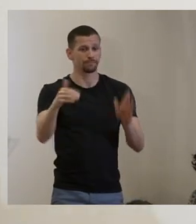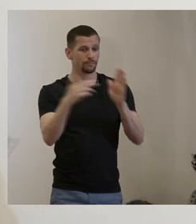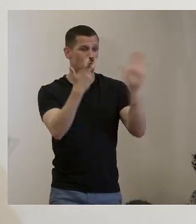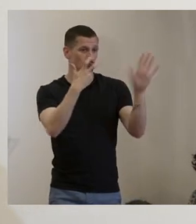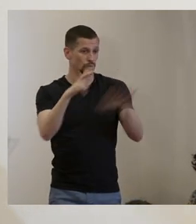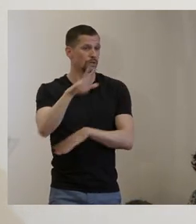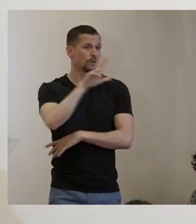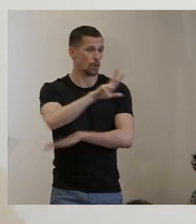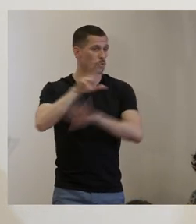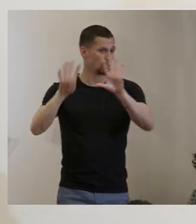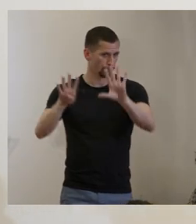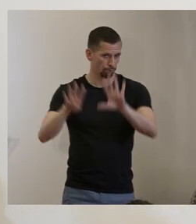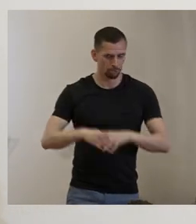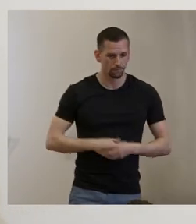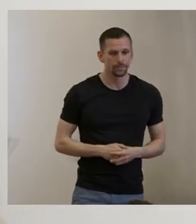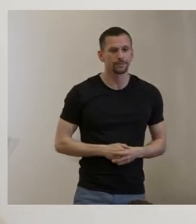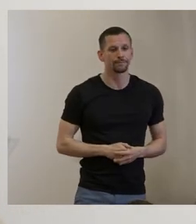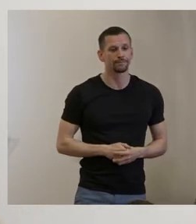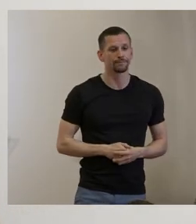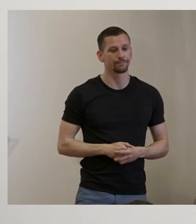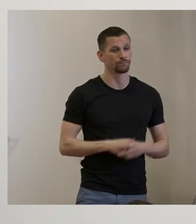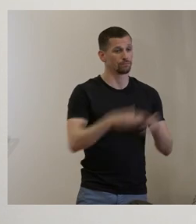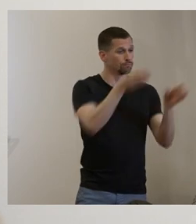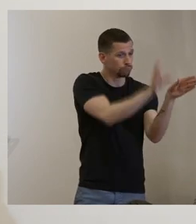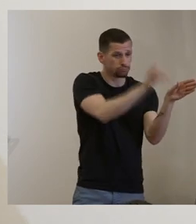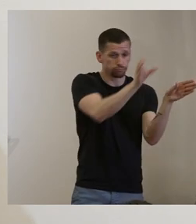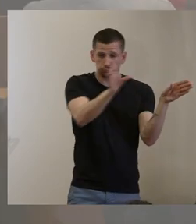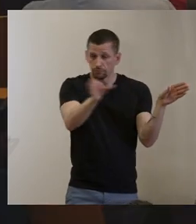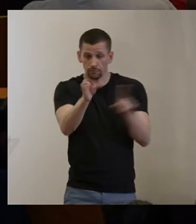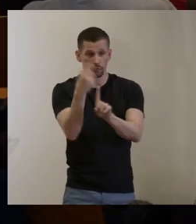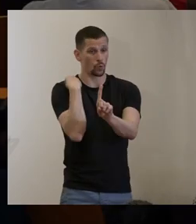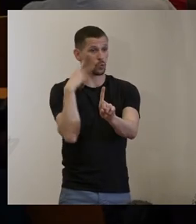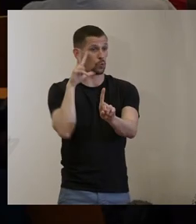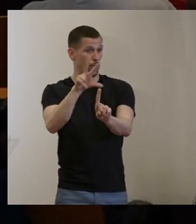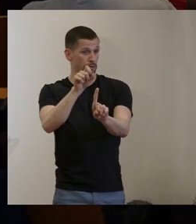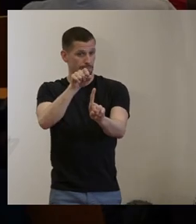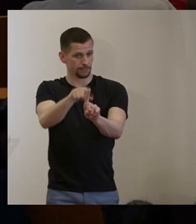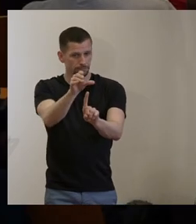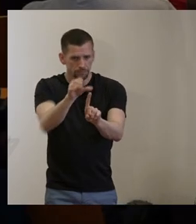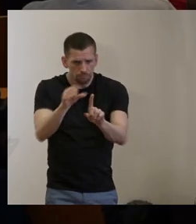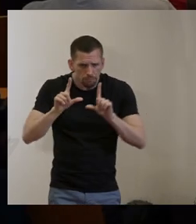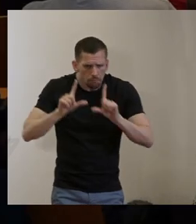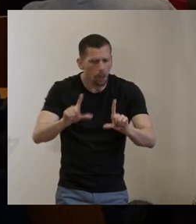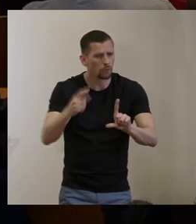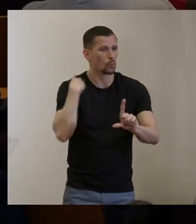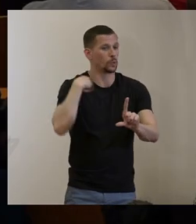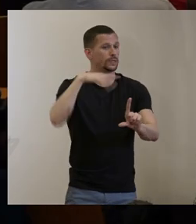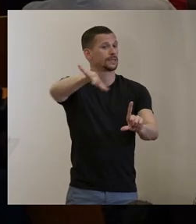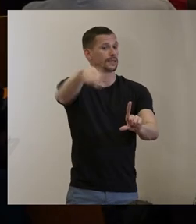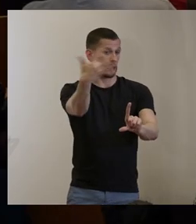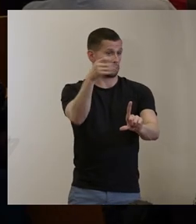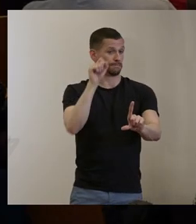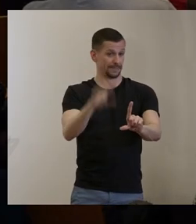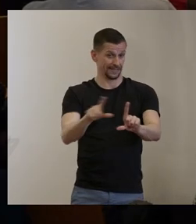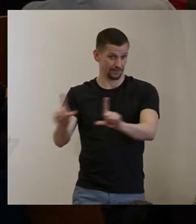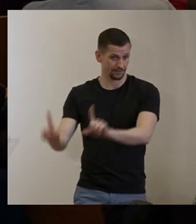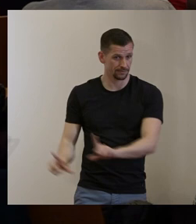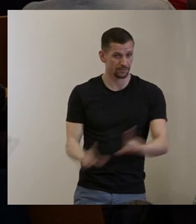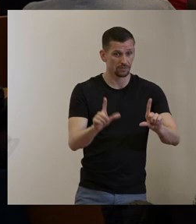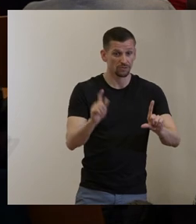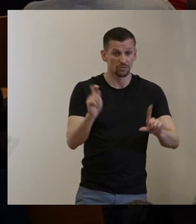image se trouve au tome 3 et c'est la planche 15. Alors, j'avais envoyé pour cette conférence le texte